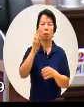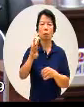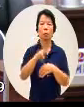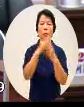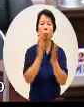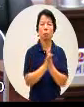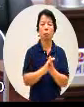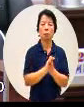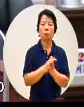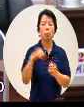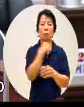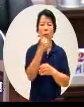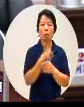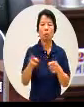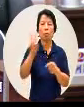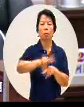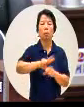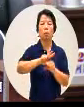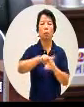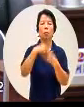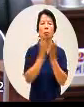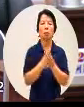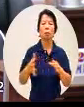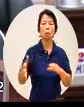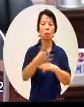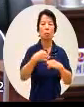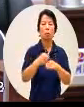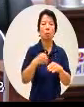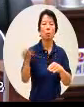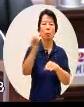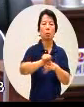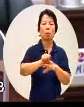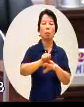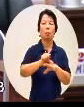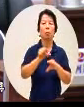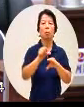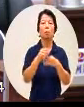台灣的兩倍然後是全球的五倍來 下一頁